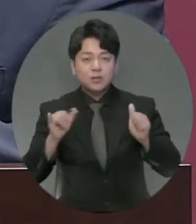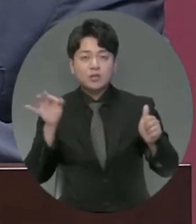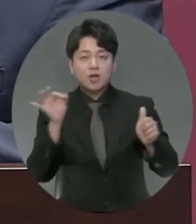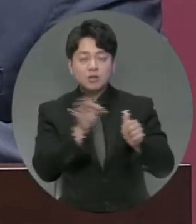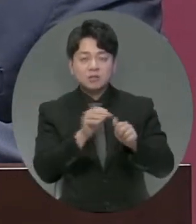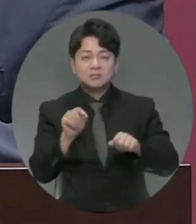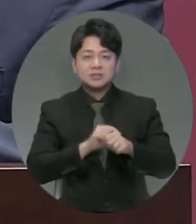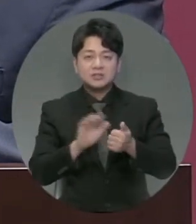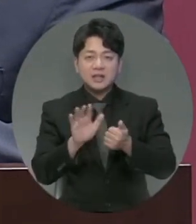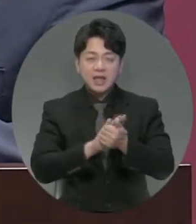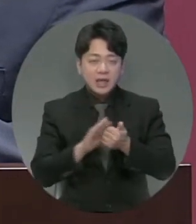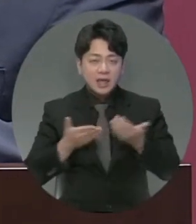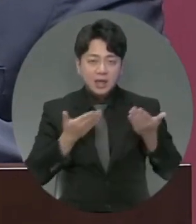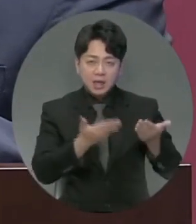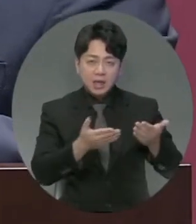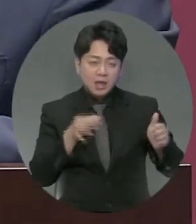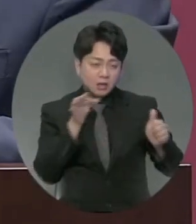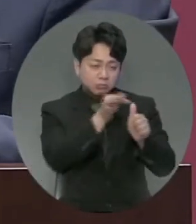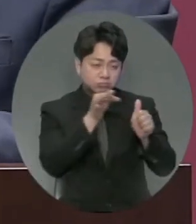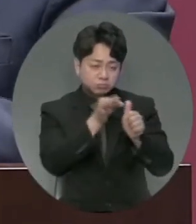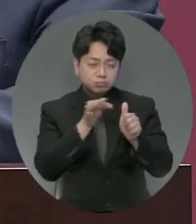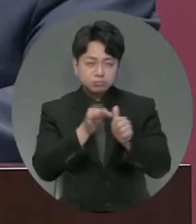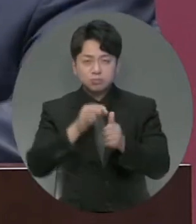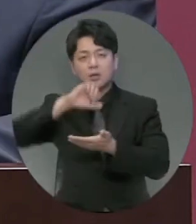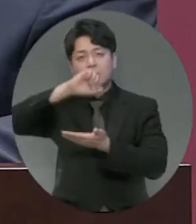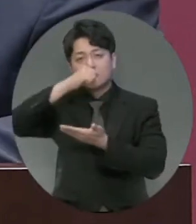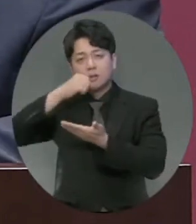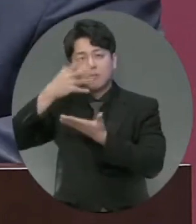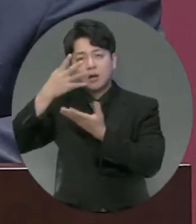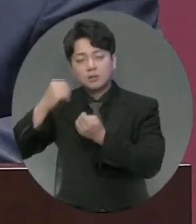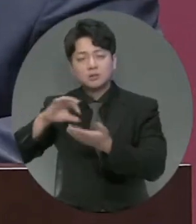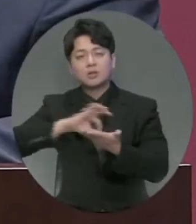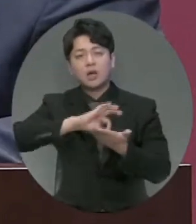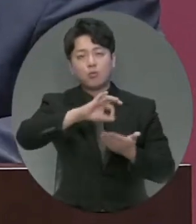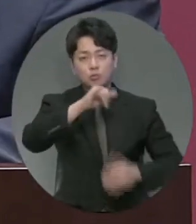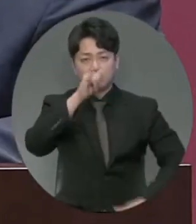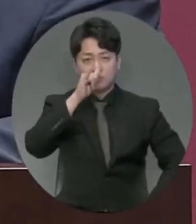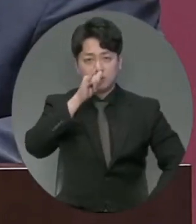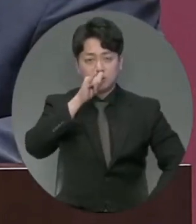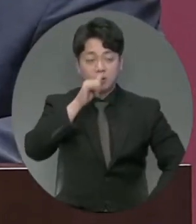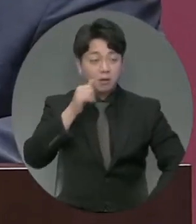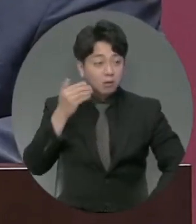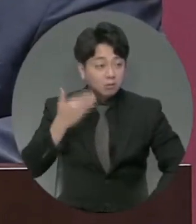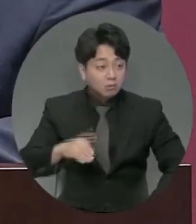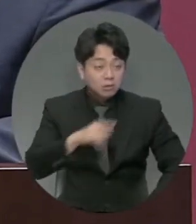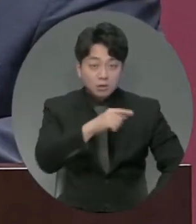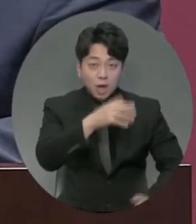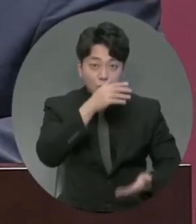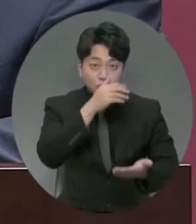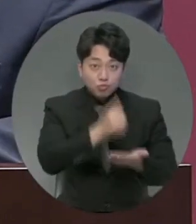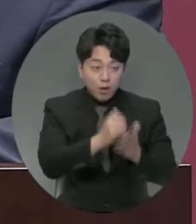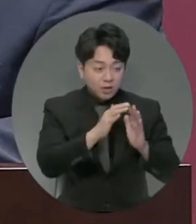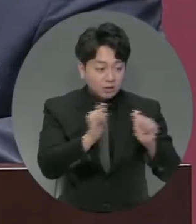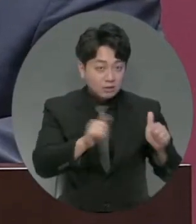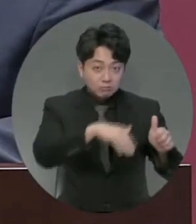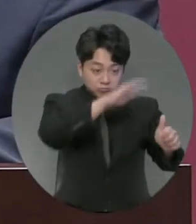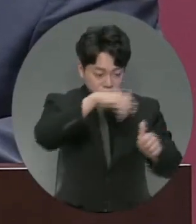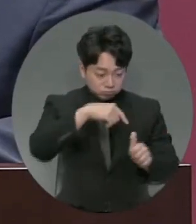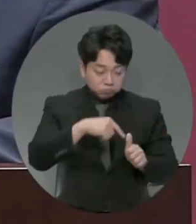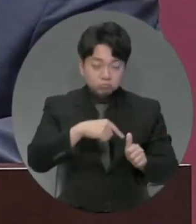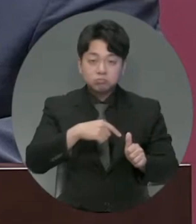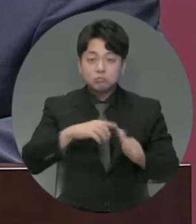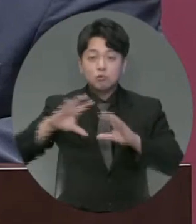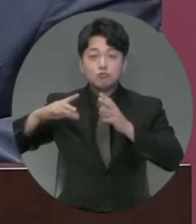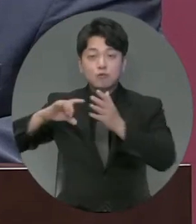등 혈세로 많이 지원합니다. 이런 인원들이 처벌받지 않고 정착한다면 우리 혈세로